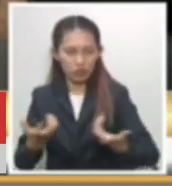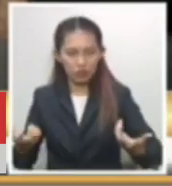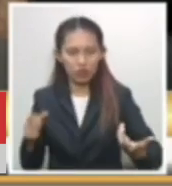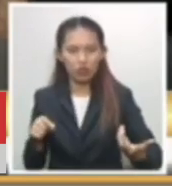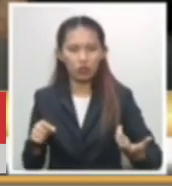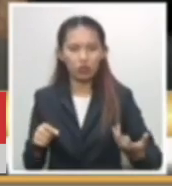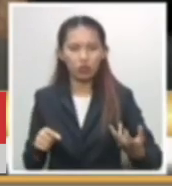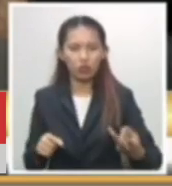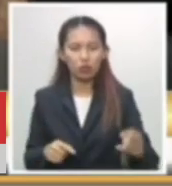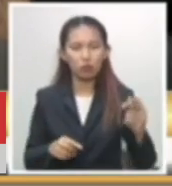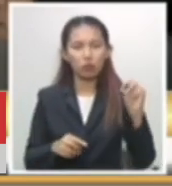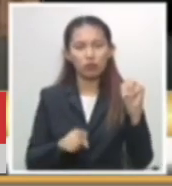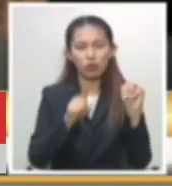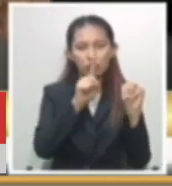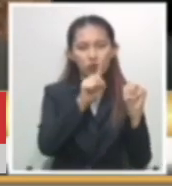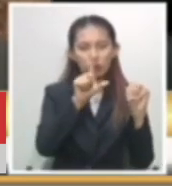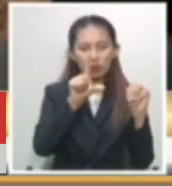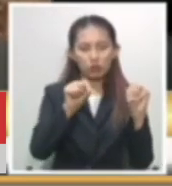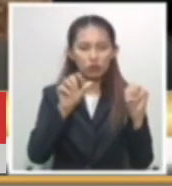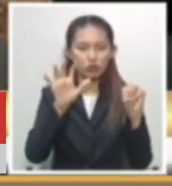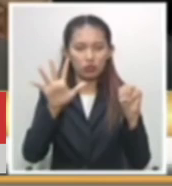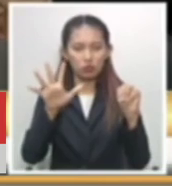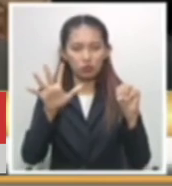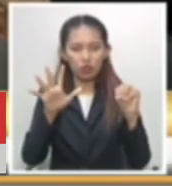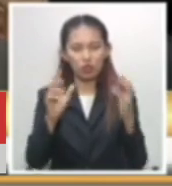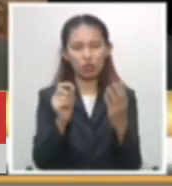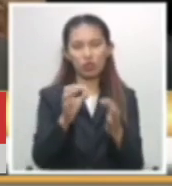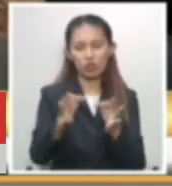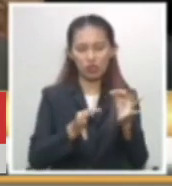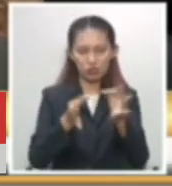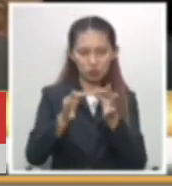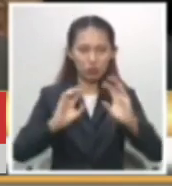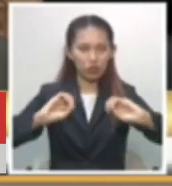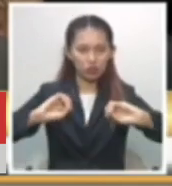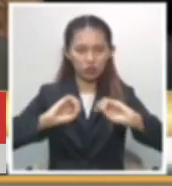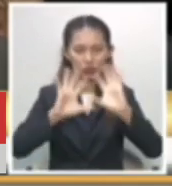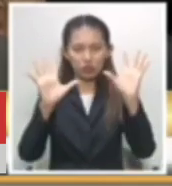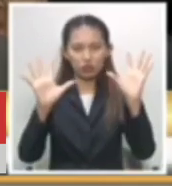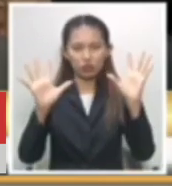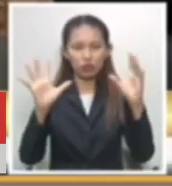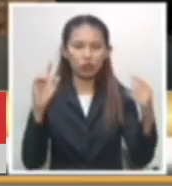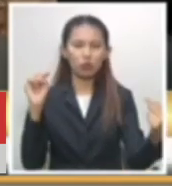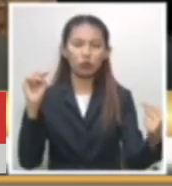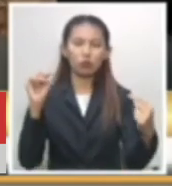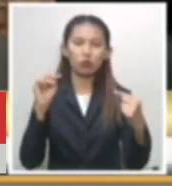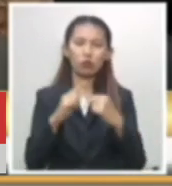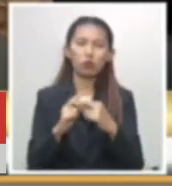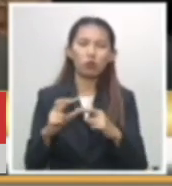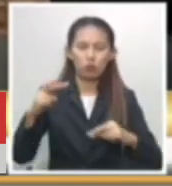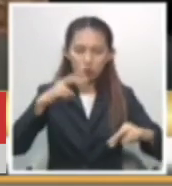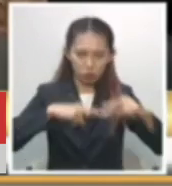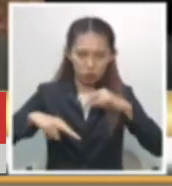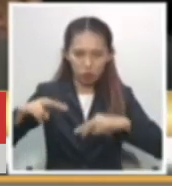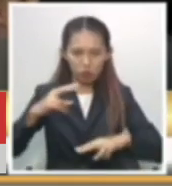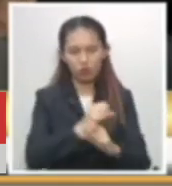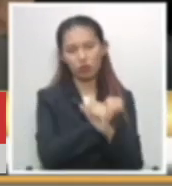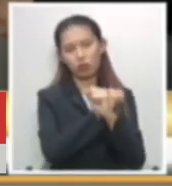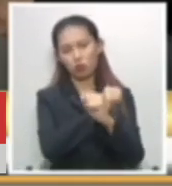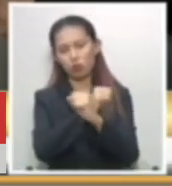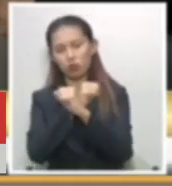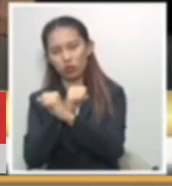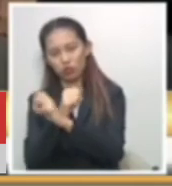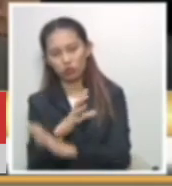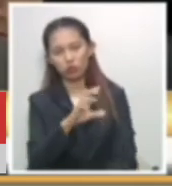ของรัฐธรรมนูญนี้ได้เขียนไว้ชัดเจนเรื่องการคุ้มครองให้สมาชิกสภาผู้แทนราษฎ